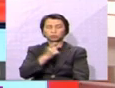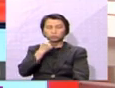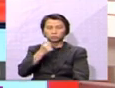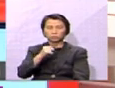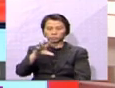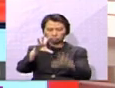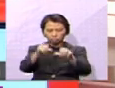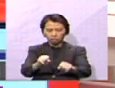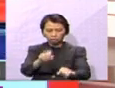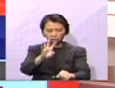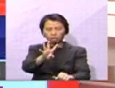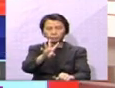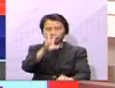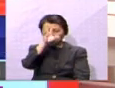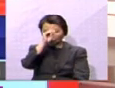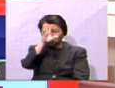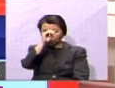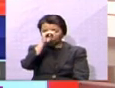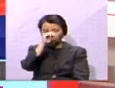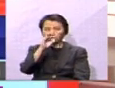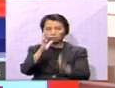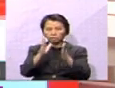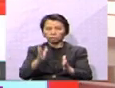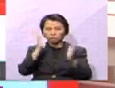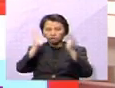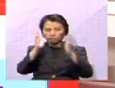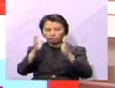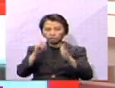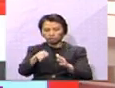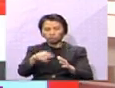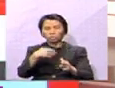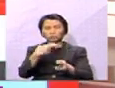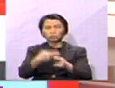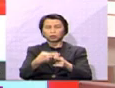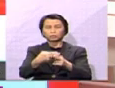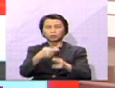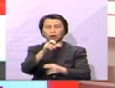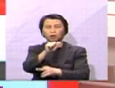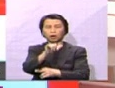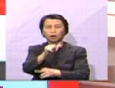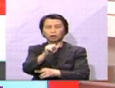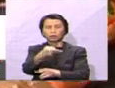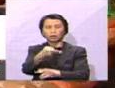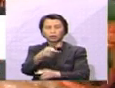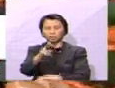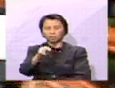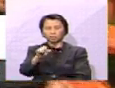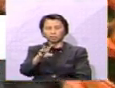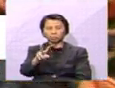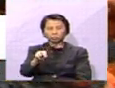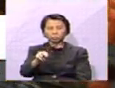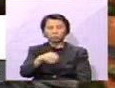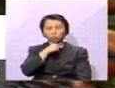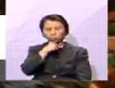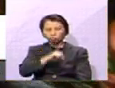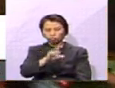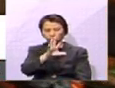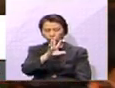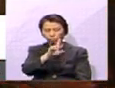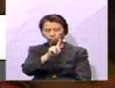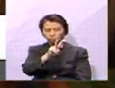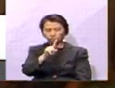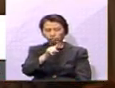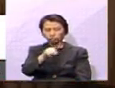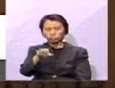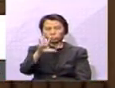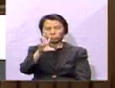penahanan sekumpulan empat lelaki warga tempatan bergelar Ayah Nun kesemua suspek yang berusia 21 hingga 56 tahun